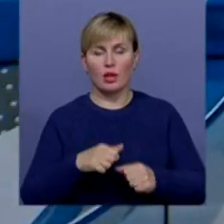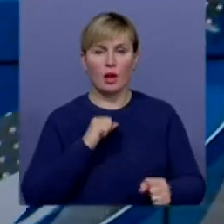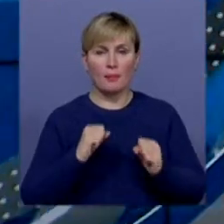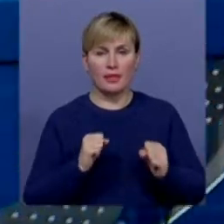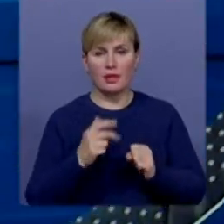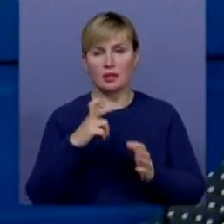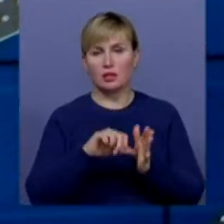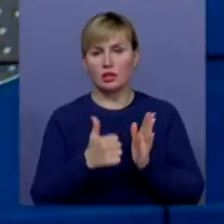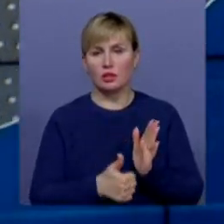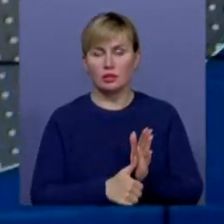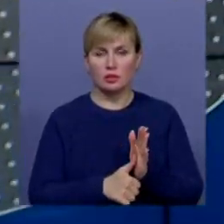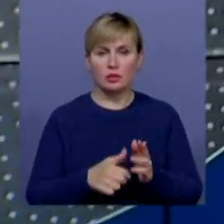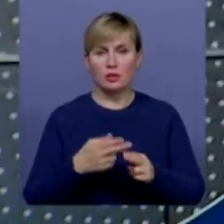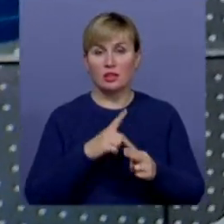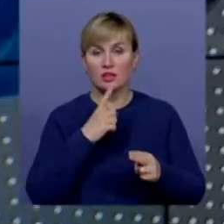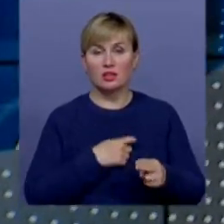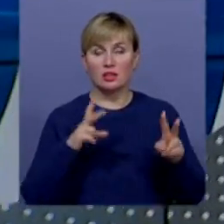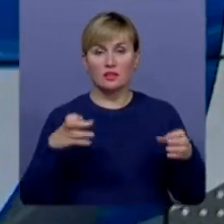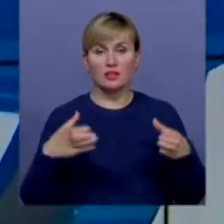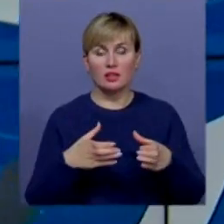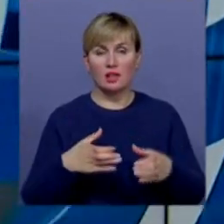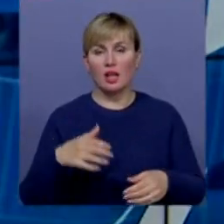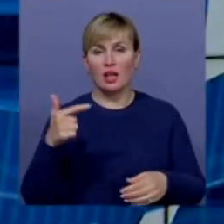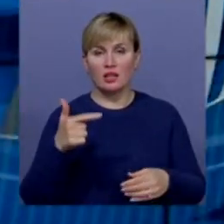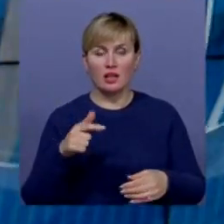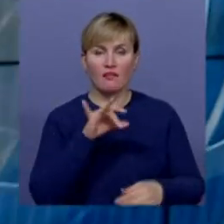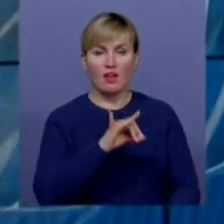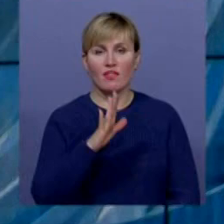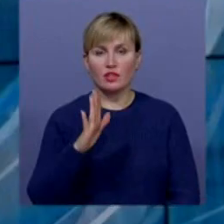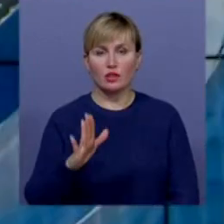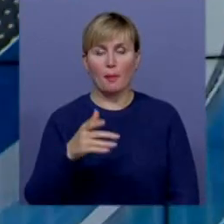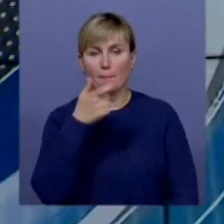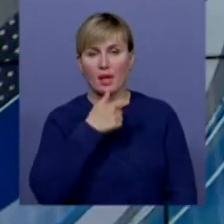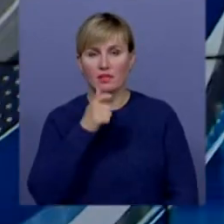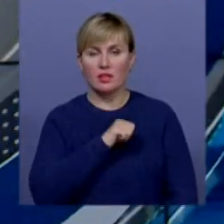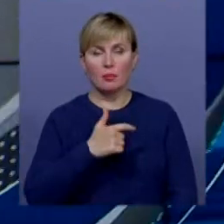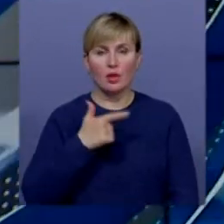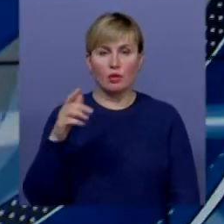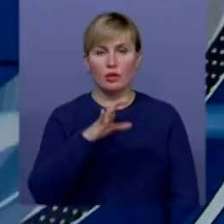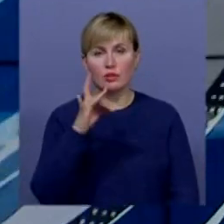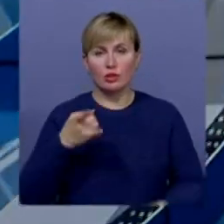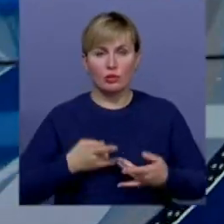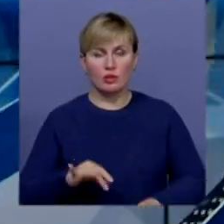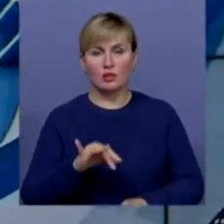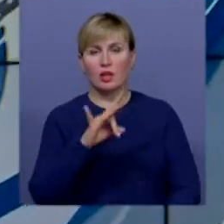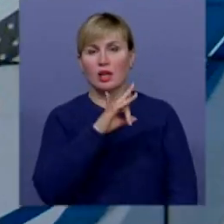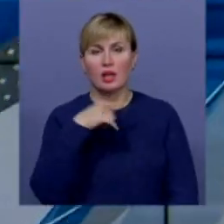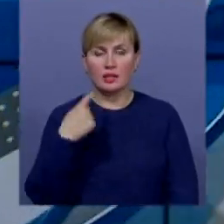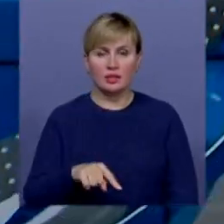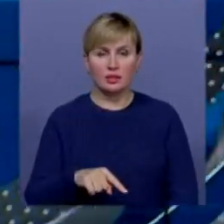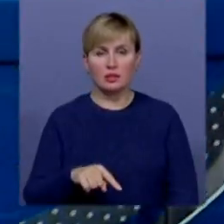командира 316-й стрелковой дивизии генерала Ивана Васильевича Панфилова. Сам герой Советского Союза родом из российского Петровска,